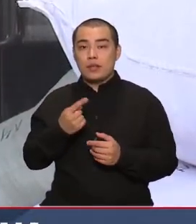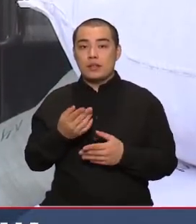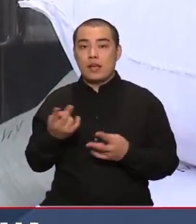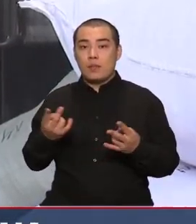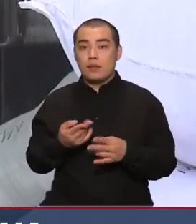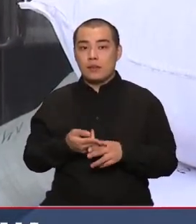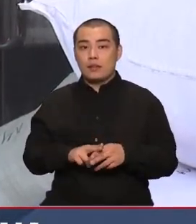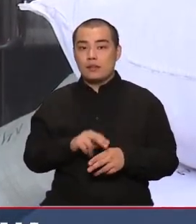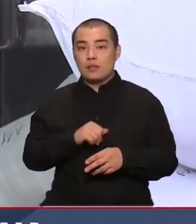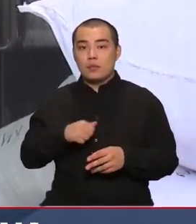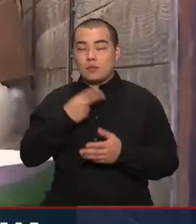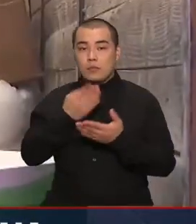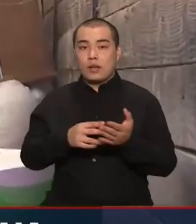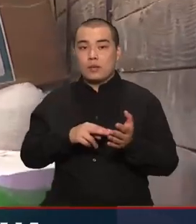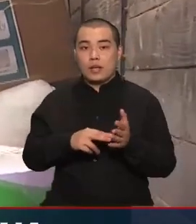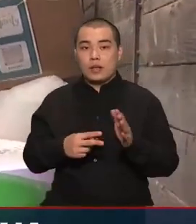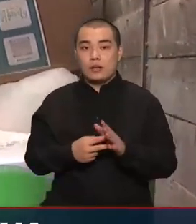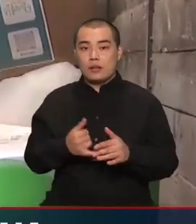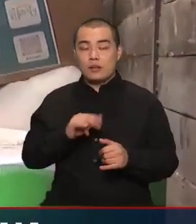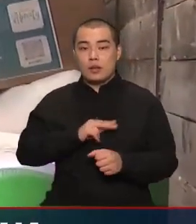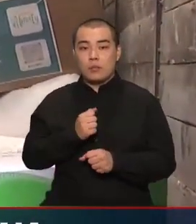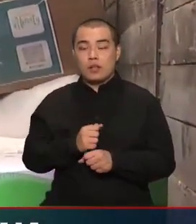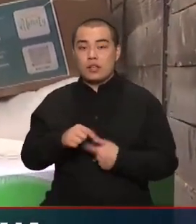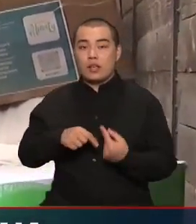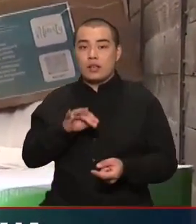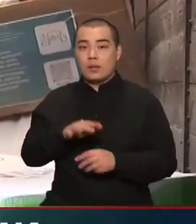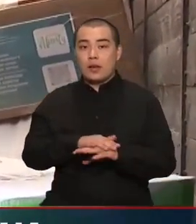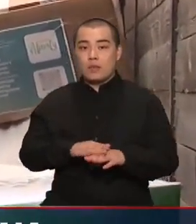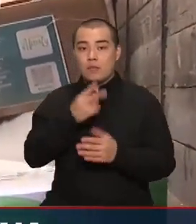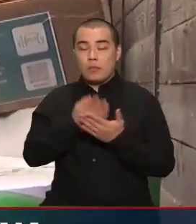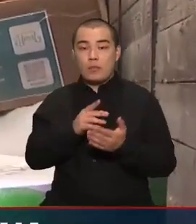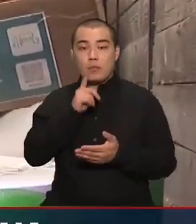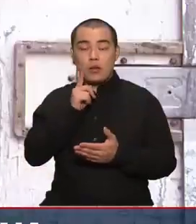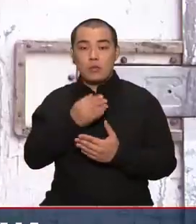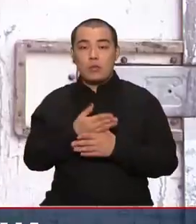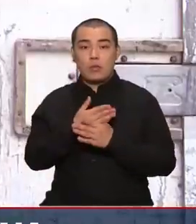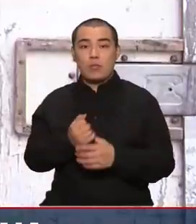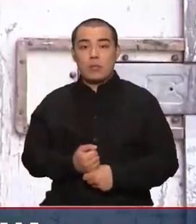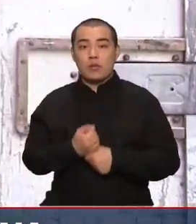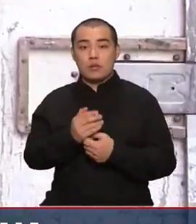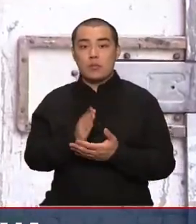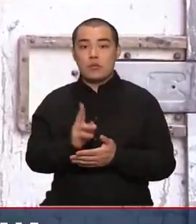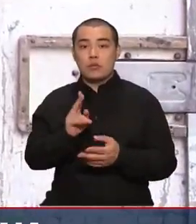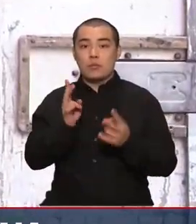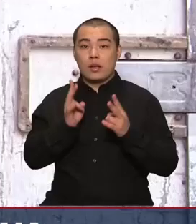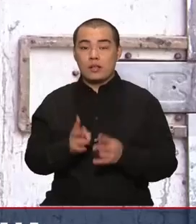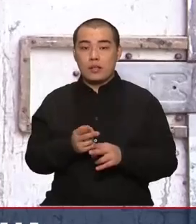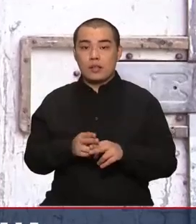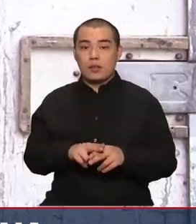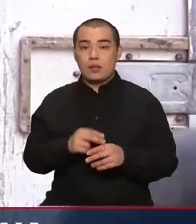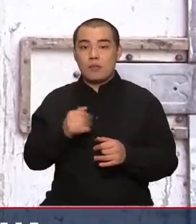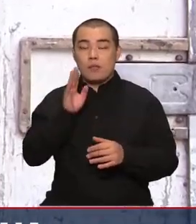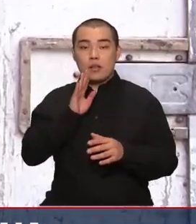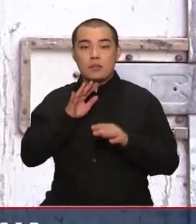необходимости. Таким образом, горожане, предприниматели и активная молодежь оказывают огромную поддержку пострадавшим от